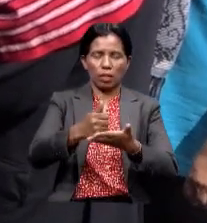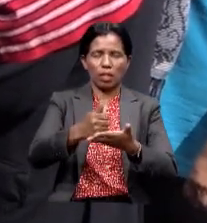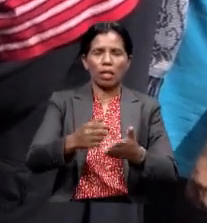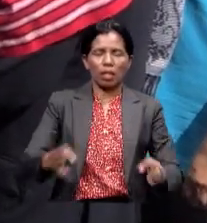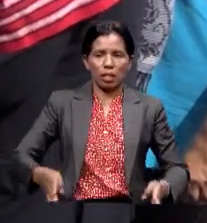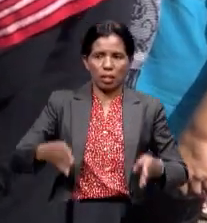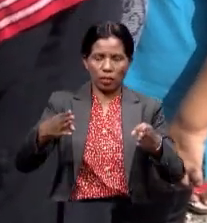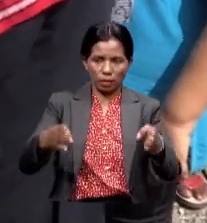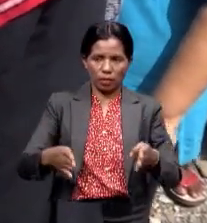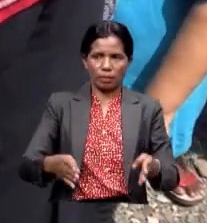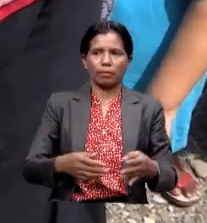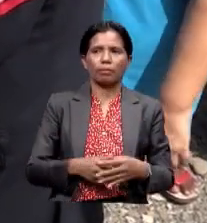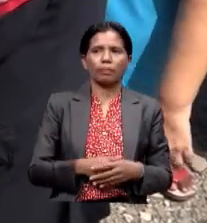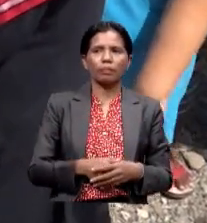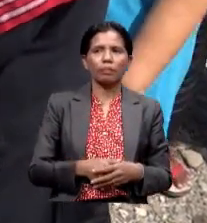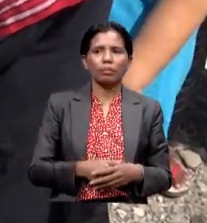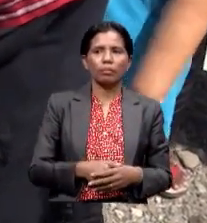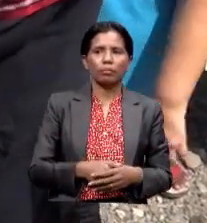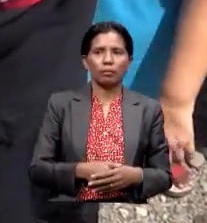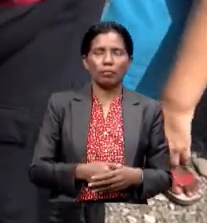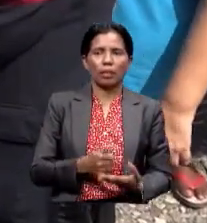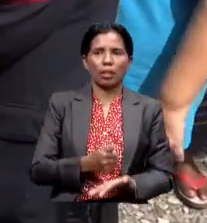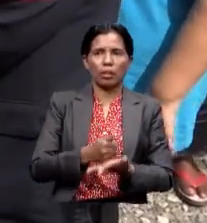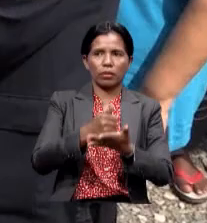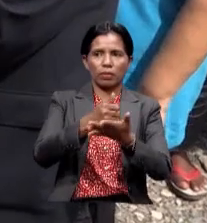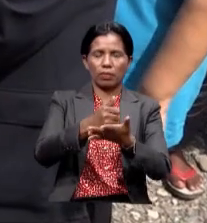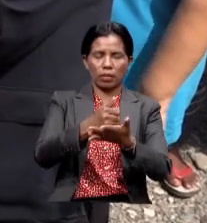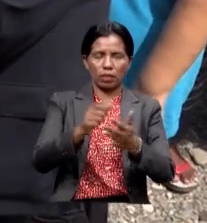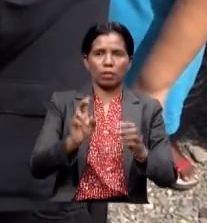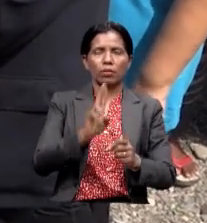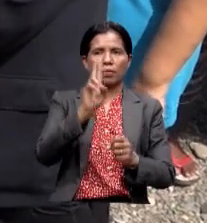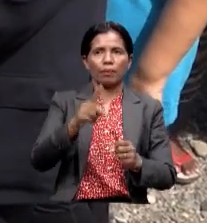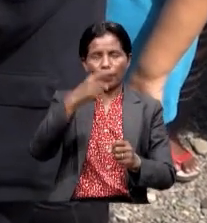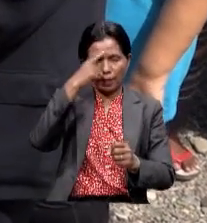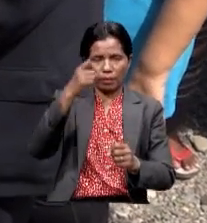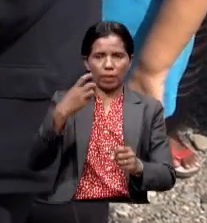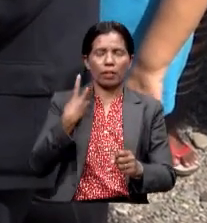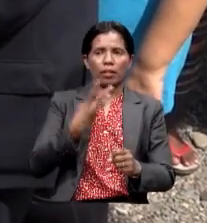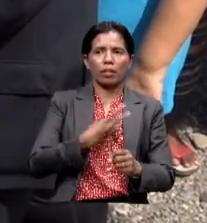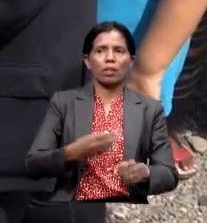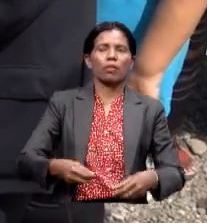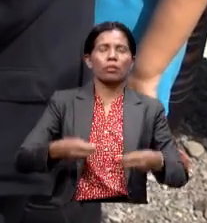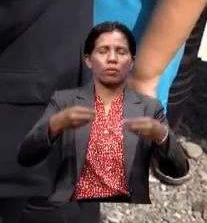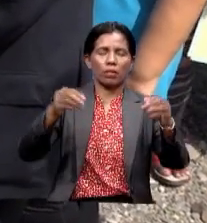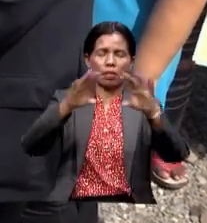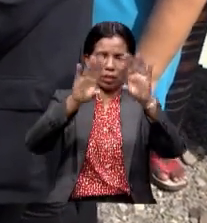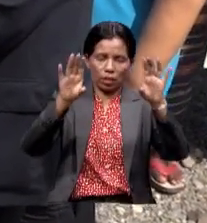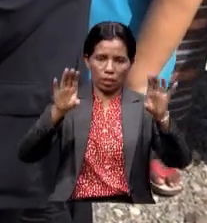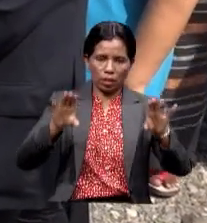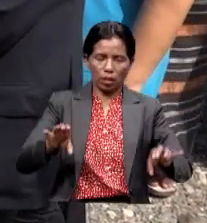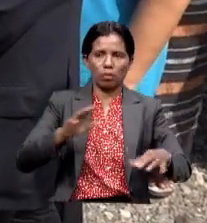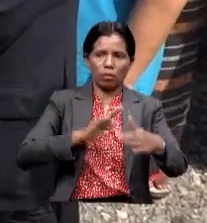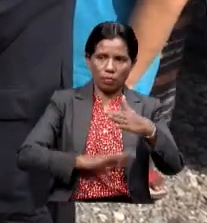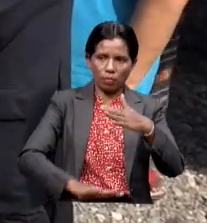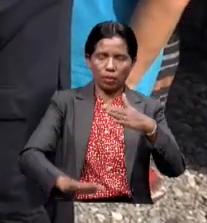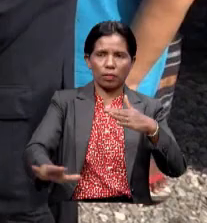nivel sair bele ajuda bania por usa atamba ne ma ki ita fo uluk lai serti dang moris ne